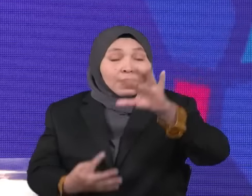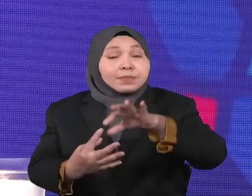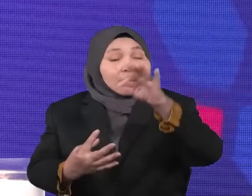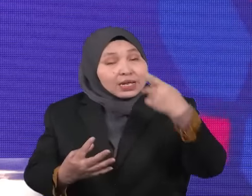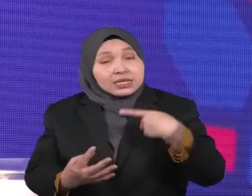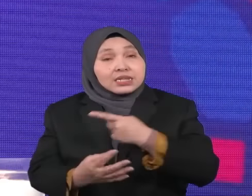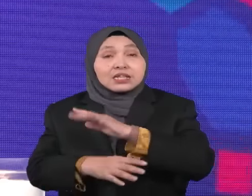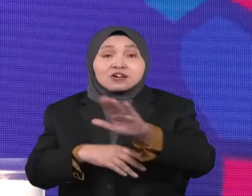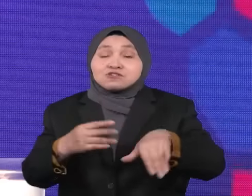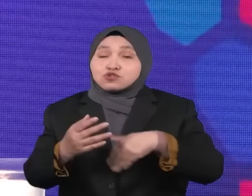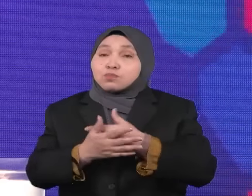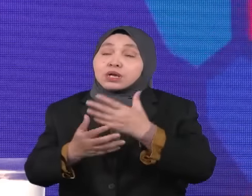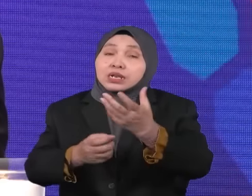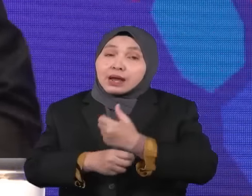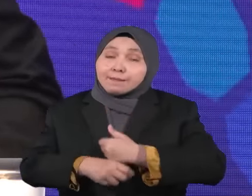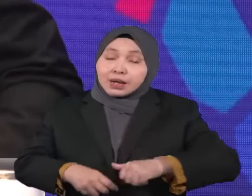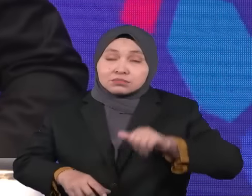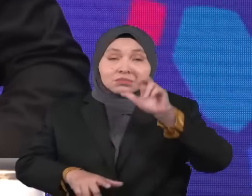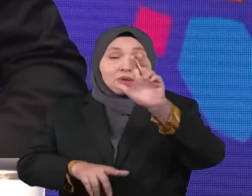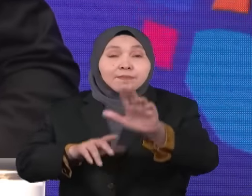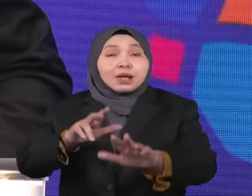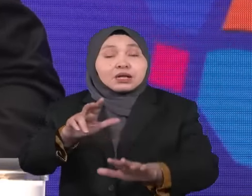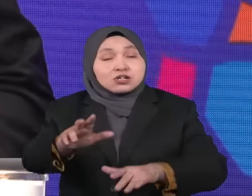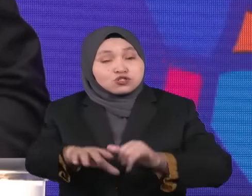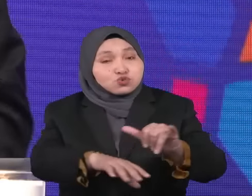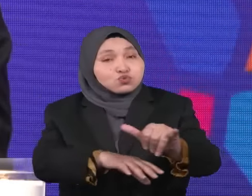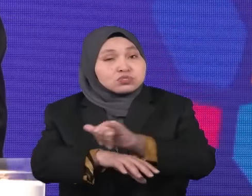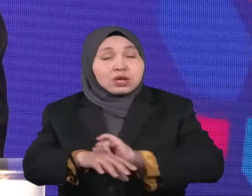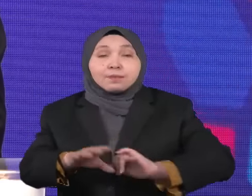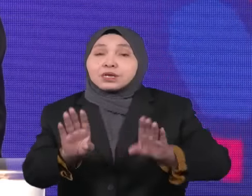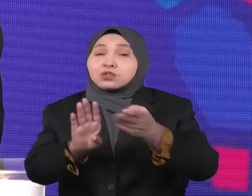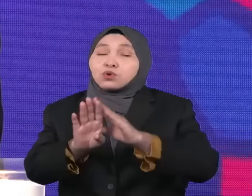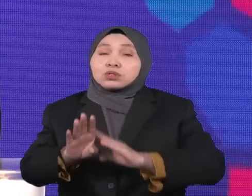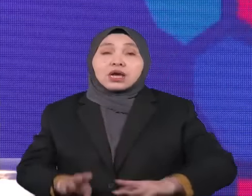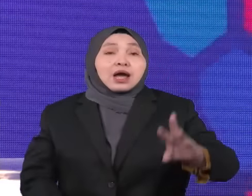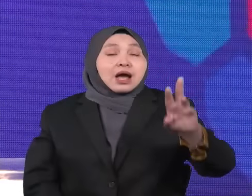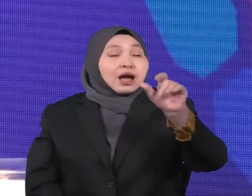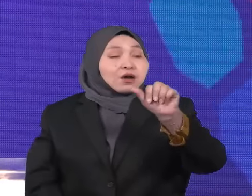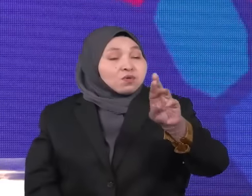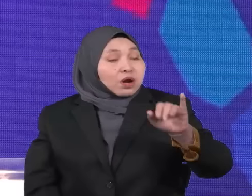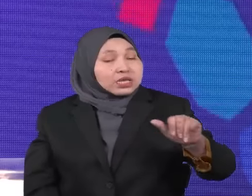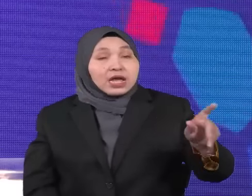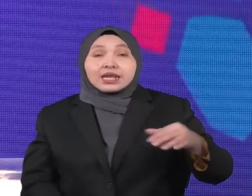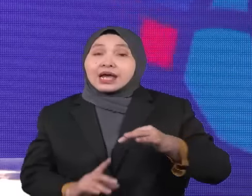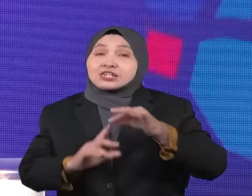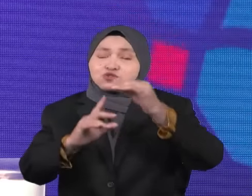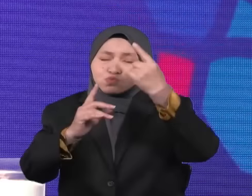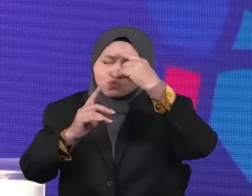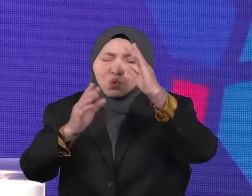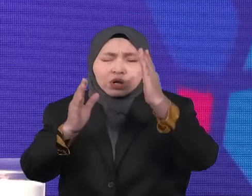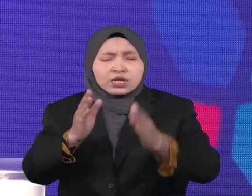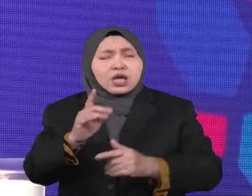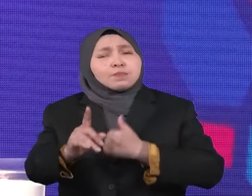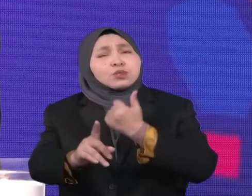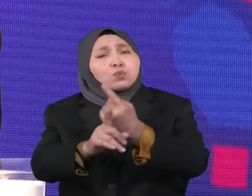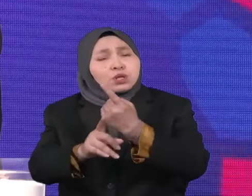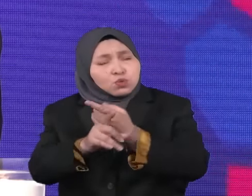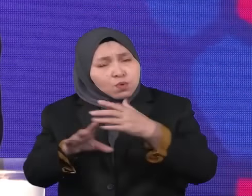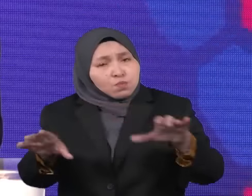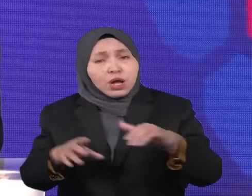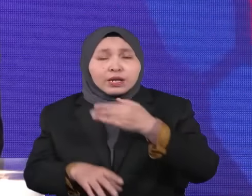semua dapat menjejak kaki ke syurga di mana pintunya Ar-Rayyan, khusus untuk orang yang benar-benar mendirikan Ramadan.